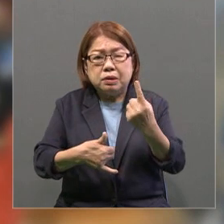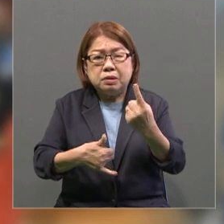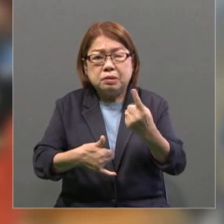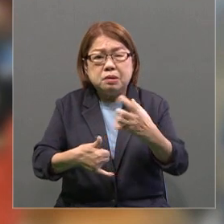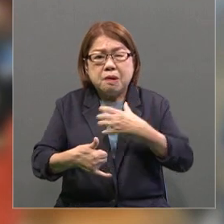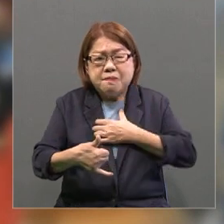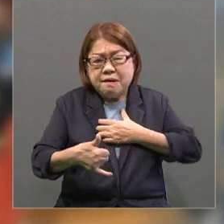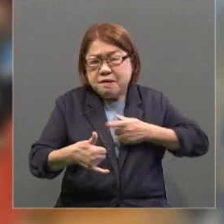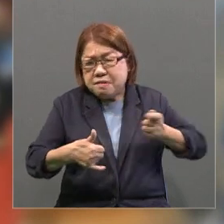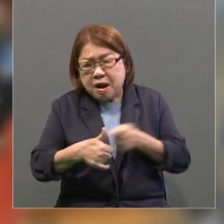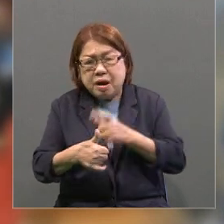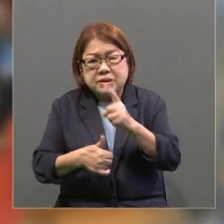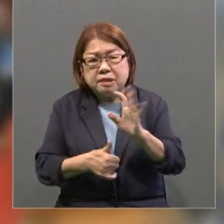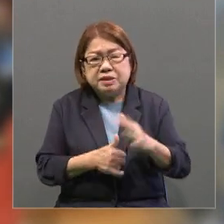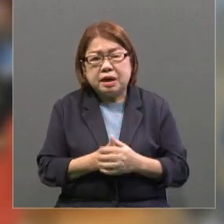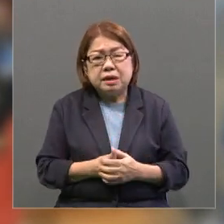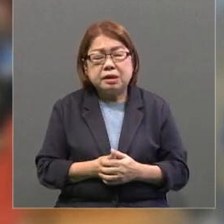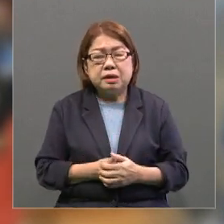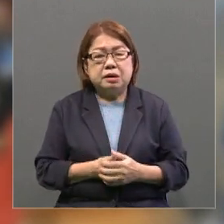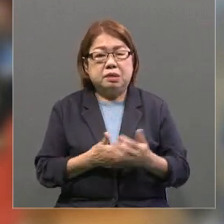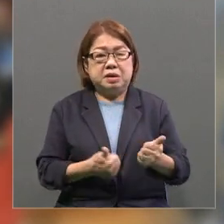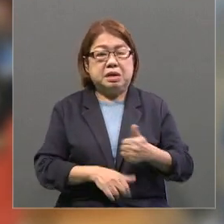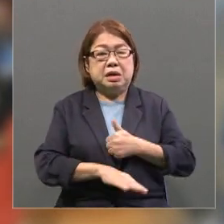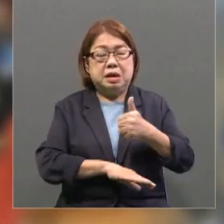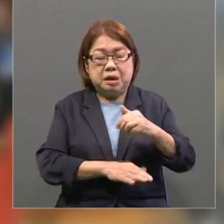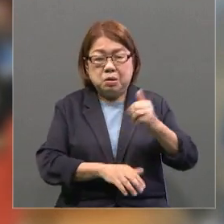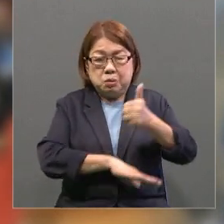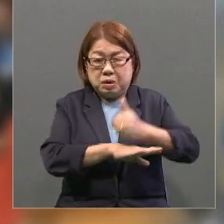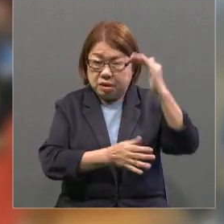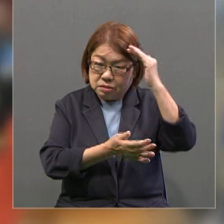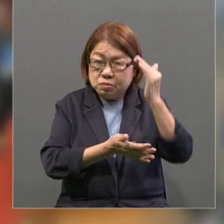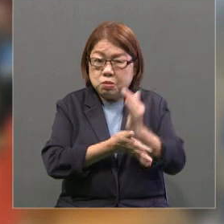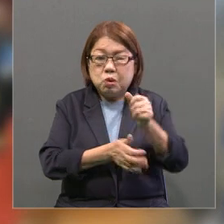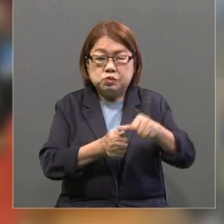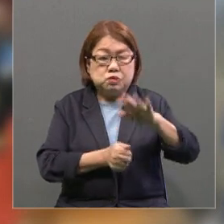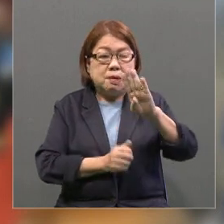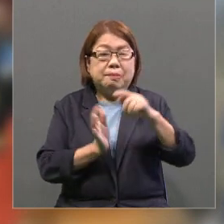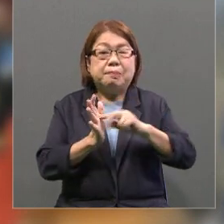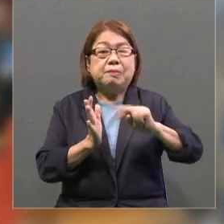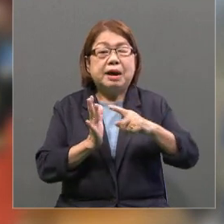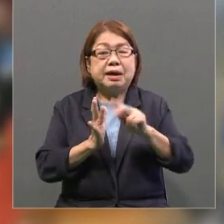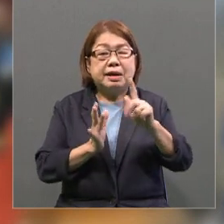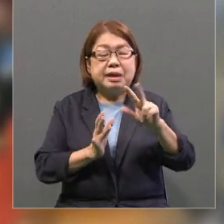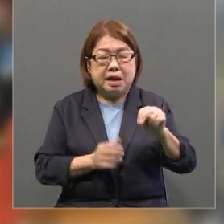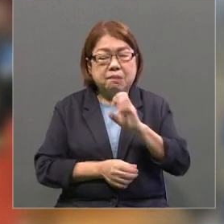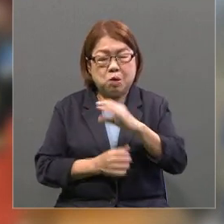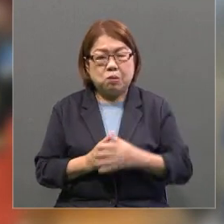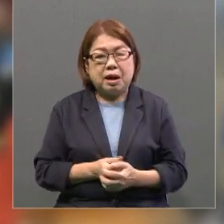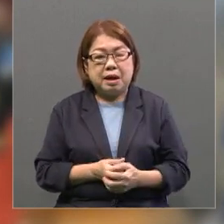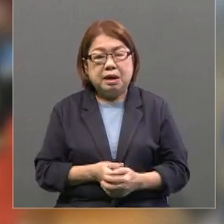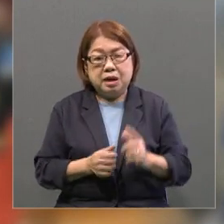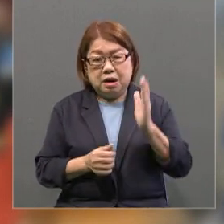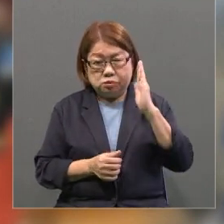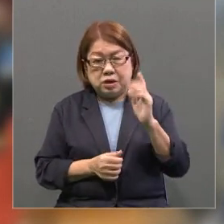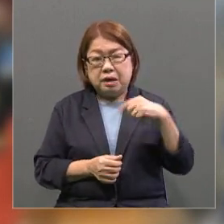ฆ่าผู้อื่นวันนี้ทางด้านพันตำรวจเอกอนันต์วรศาสตร์ผู้กำกับสนบางเขนครับบอกกับผู้สื่อข่าวว่าข้อหา